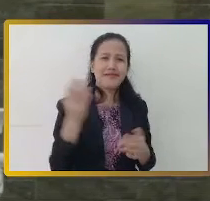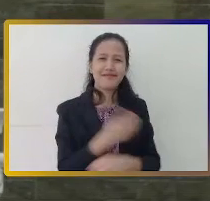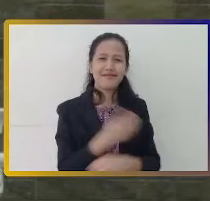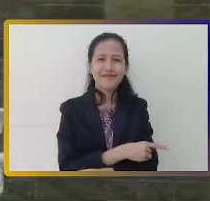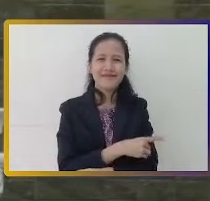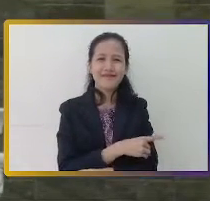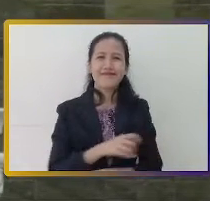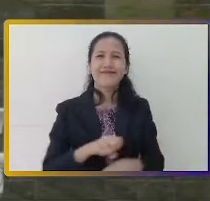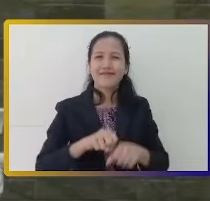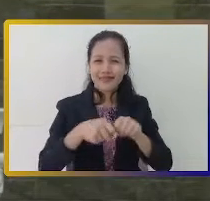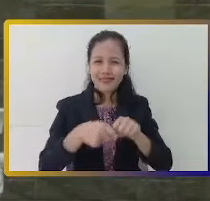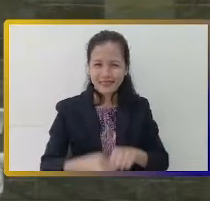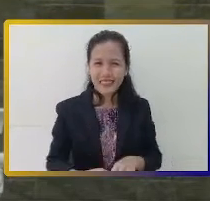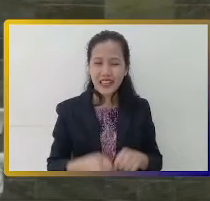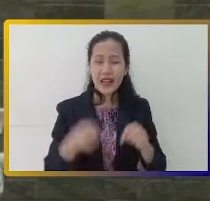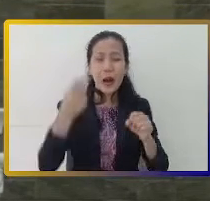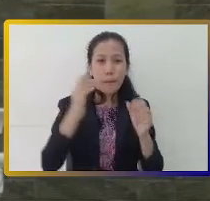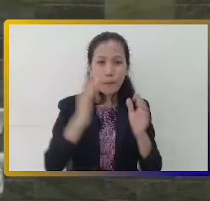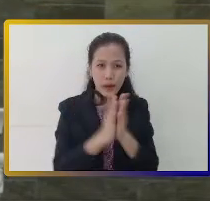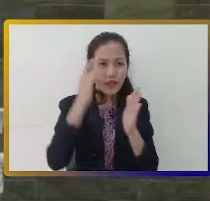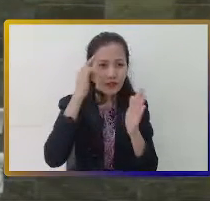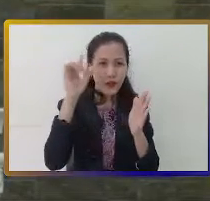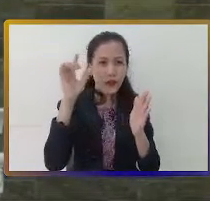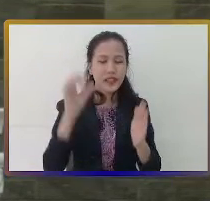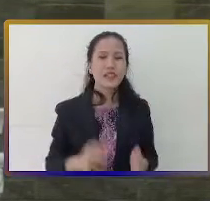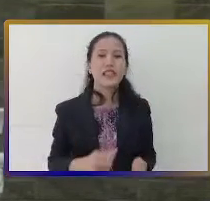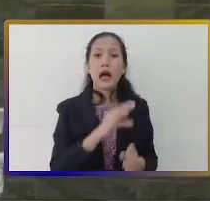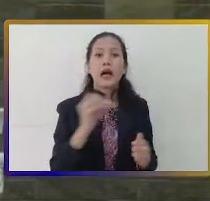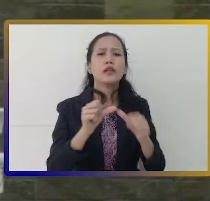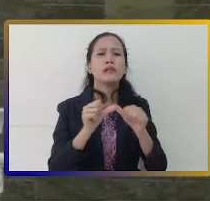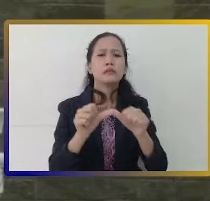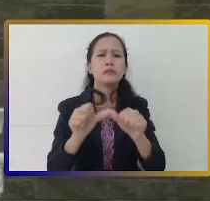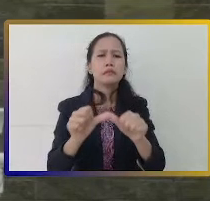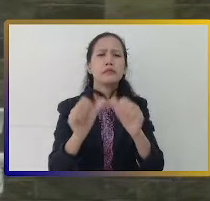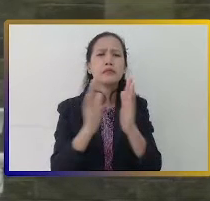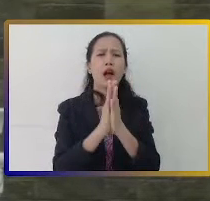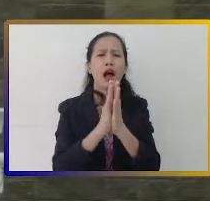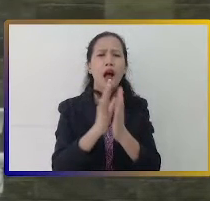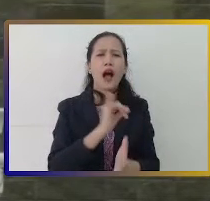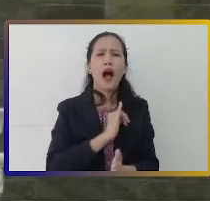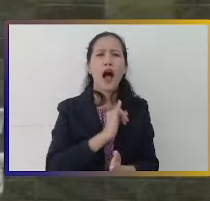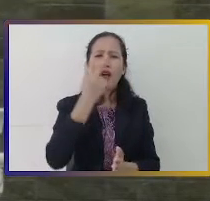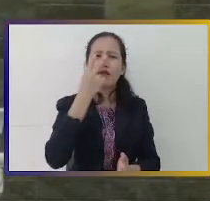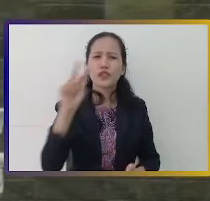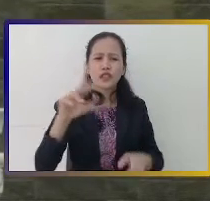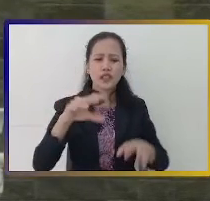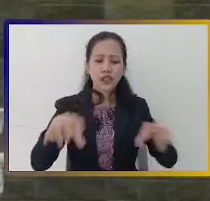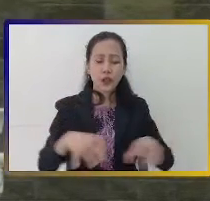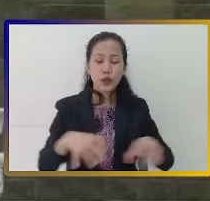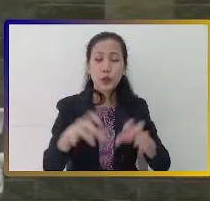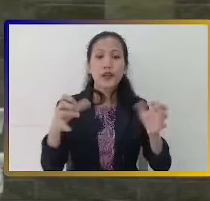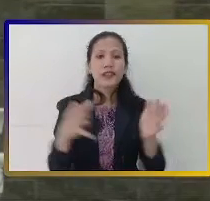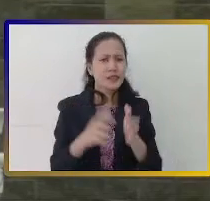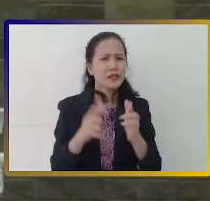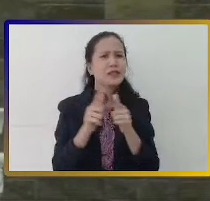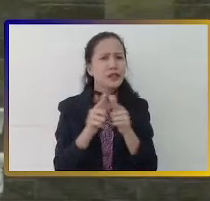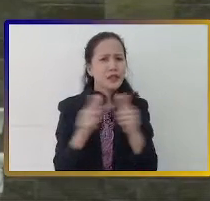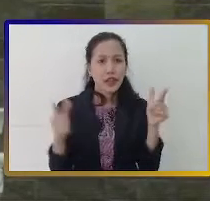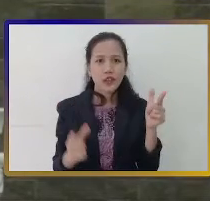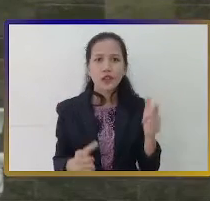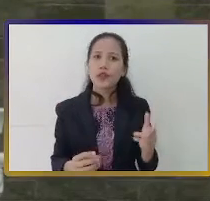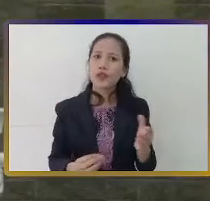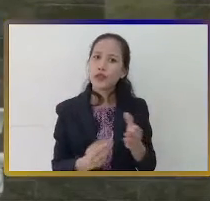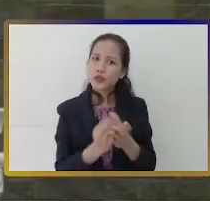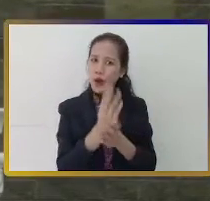so you pray for them and continue to pray. I've seen the work was great, mga kapatid. It's a growing work,